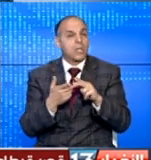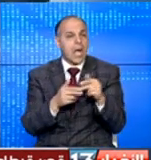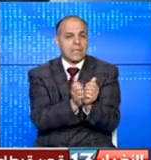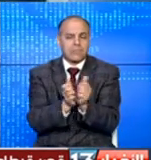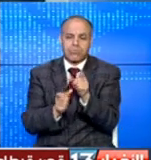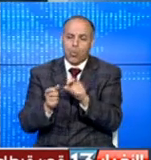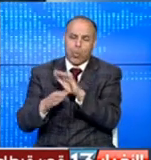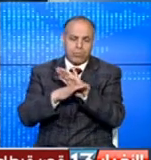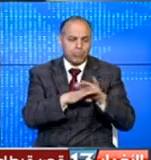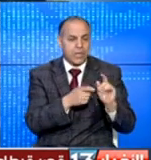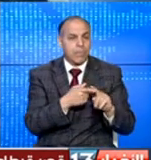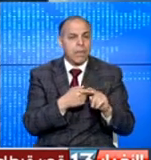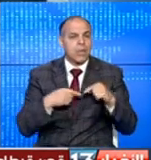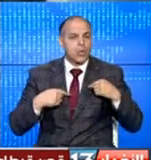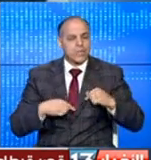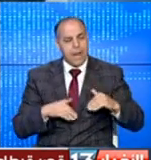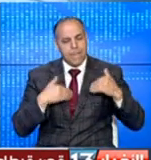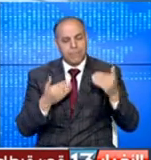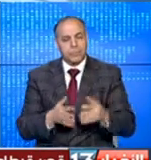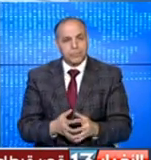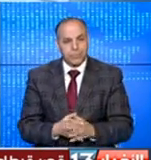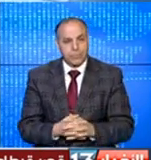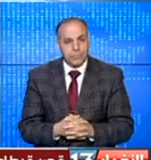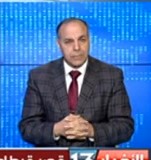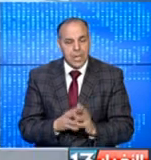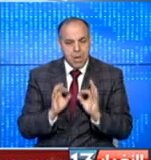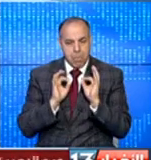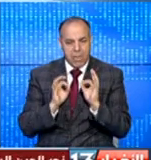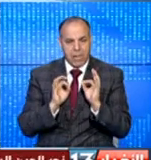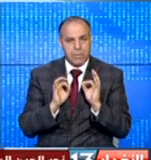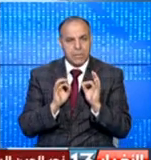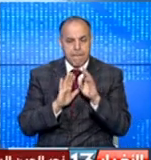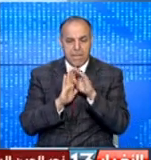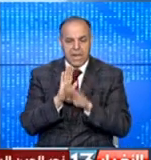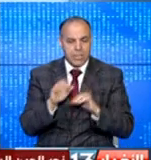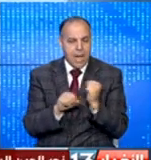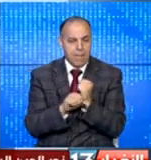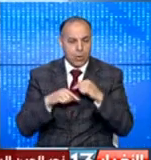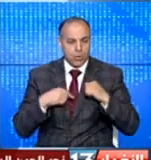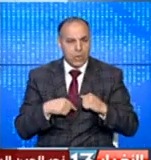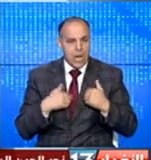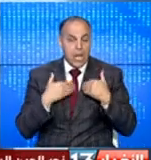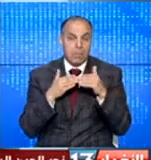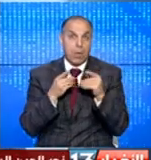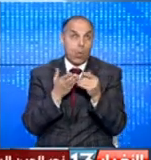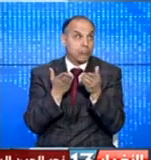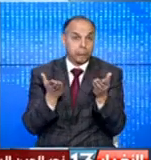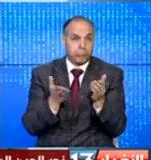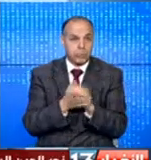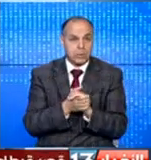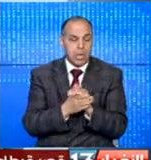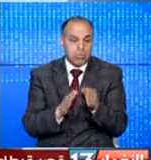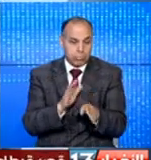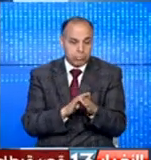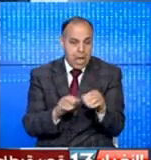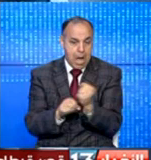مكونات الحزام السياسي للحكومة المقترحة. فيها تحديد وضبط لبرنامج عمل الحكومة، نتمنى إن شاء الله ينطلق